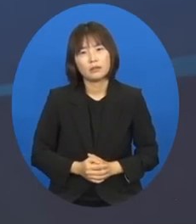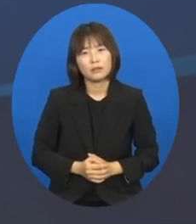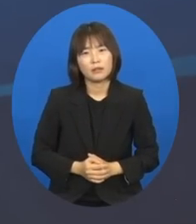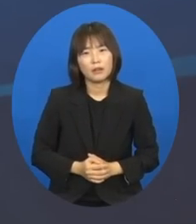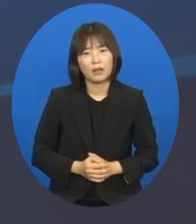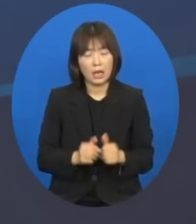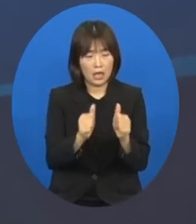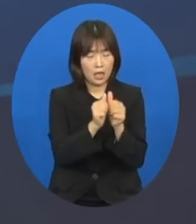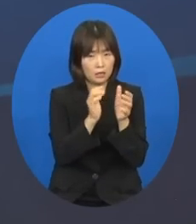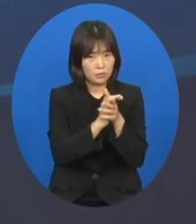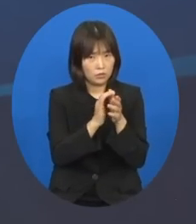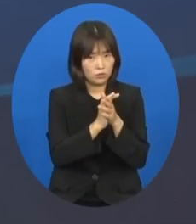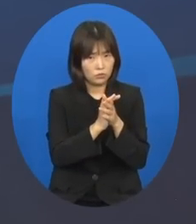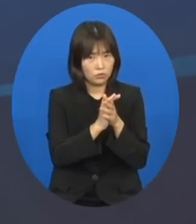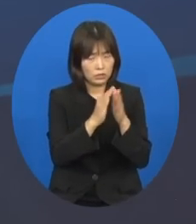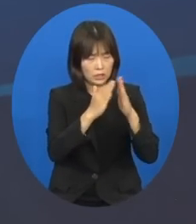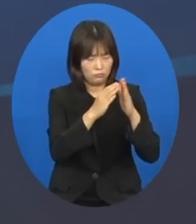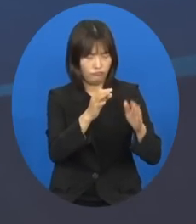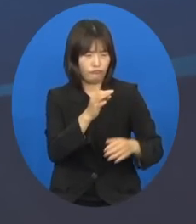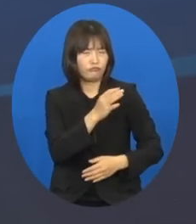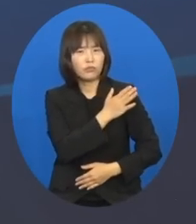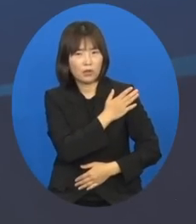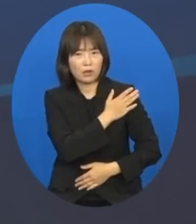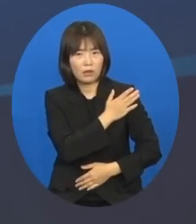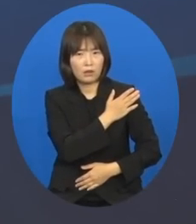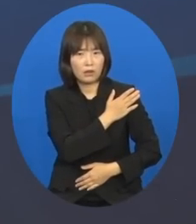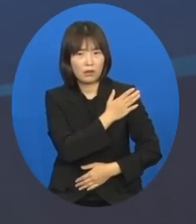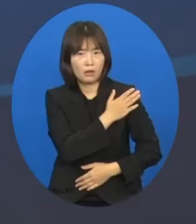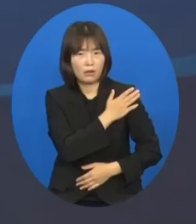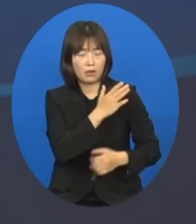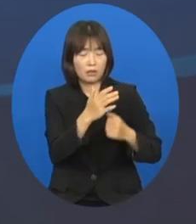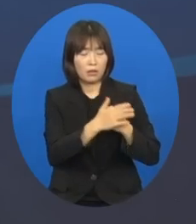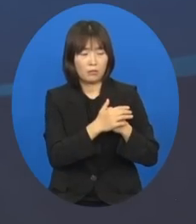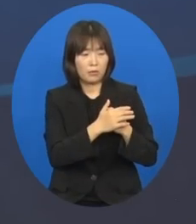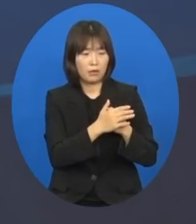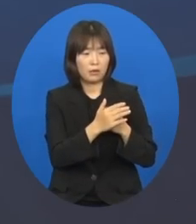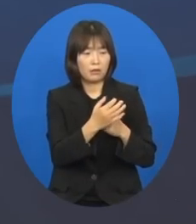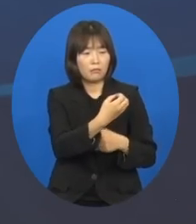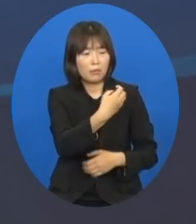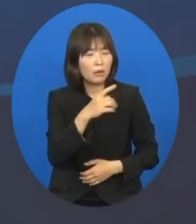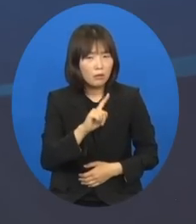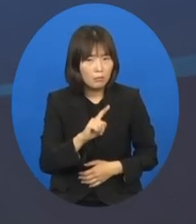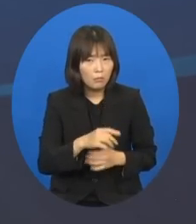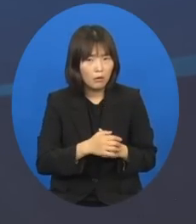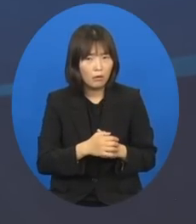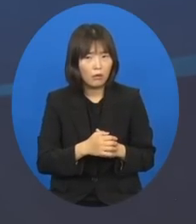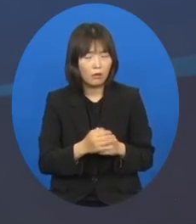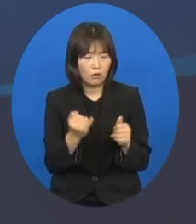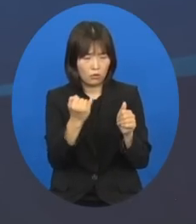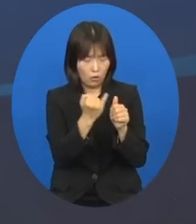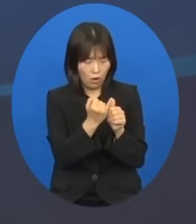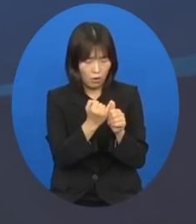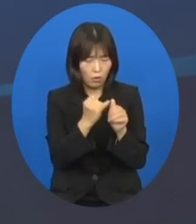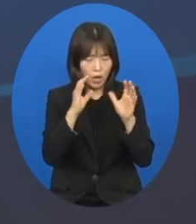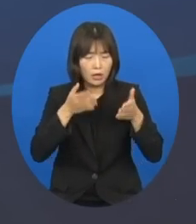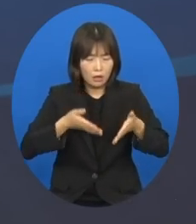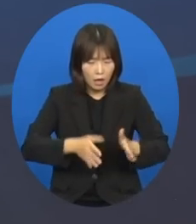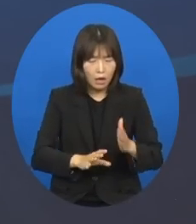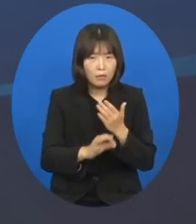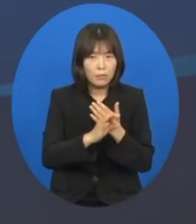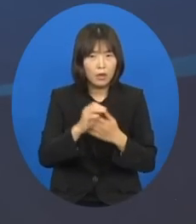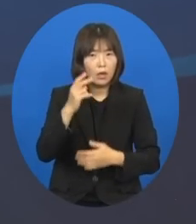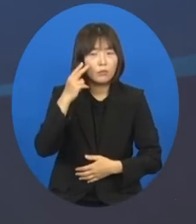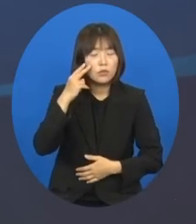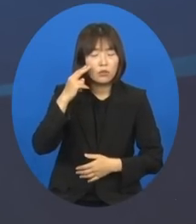남자친구가 집안이 부여해서 이런 제안을 합니다 어차피 우리 결혼해서 얘기 낳고 키우려면 미국에 가서